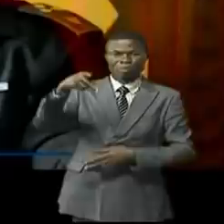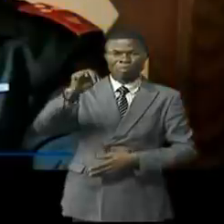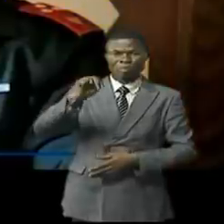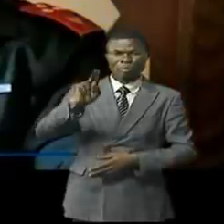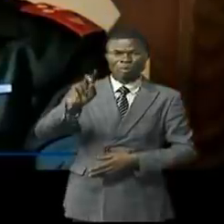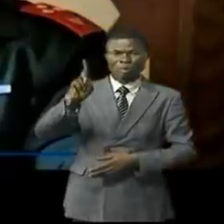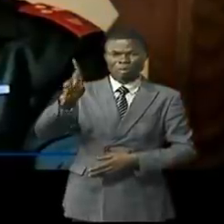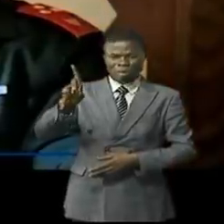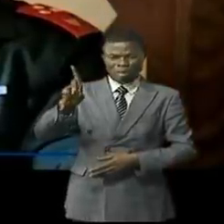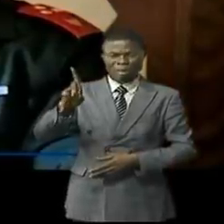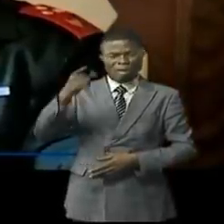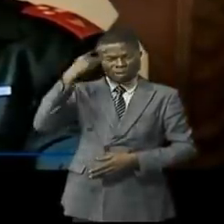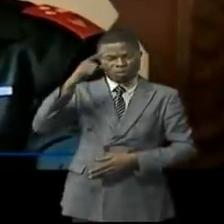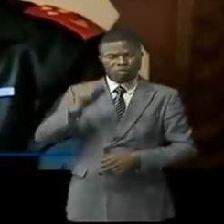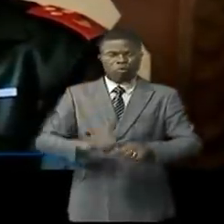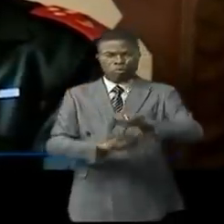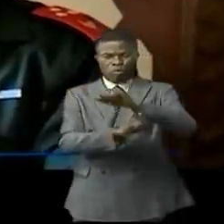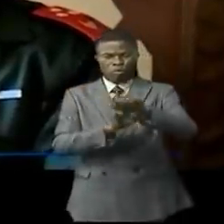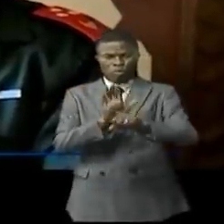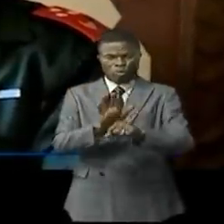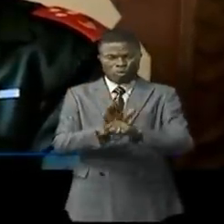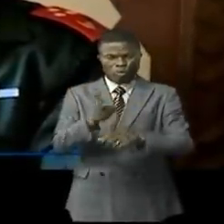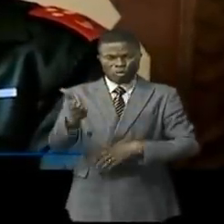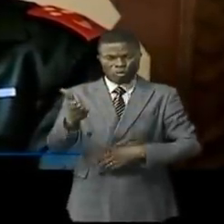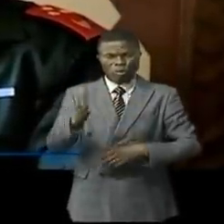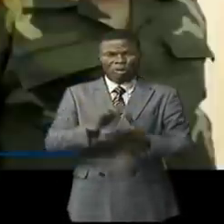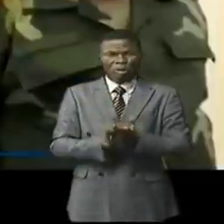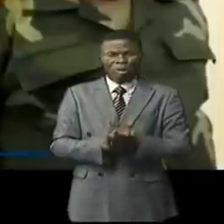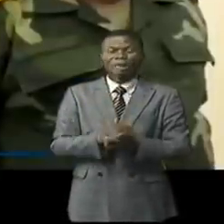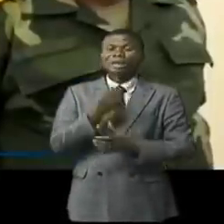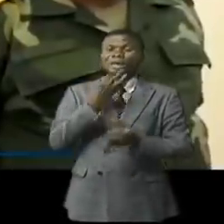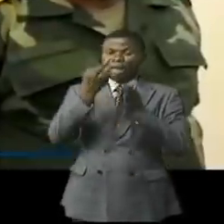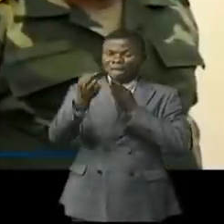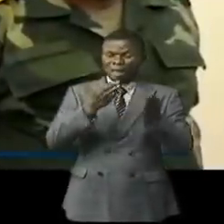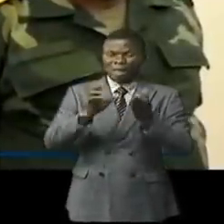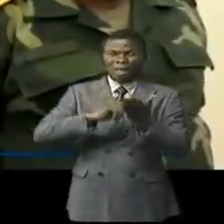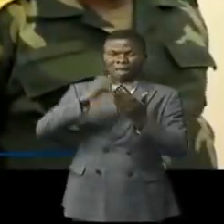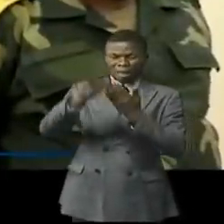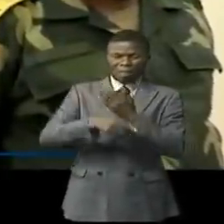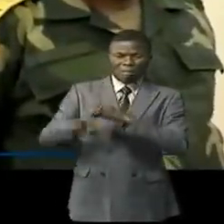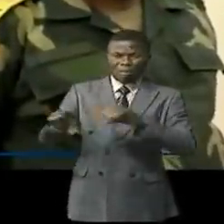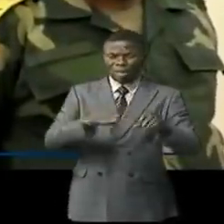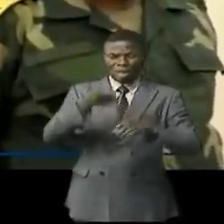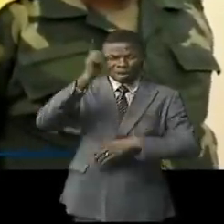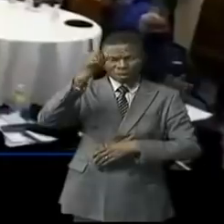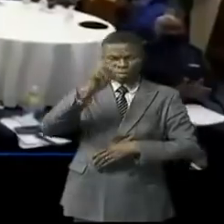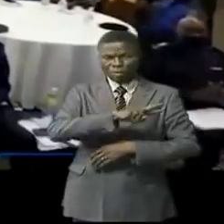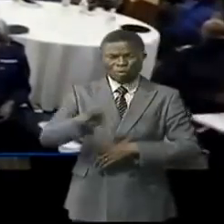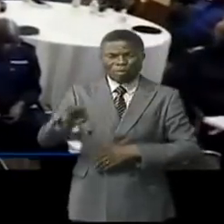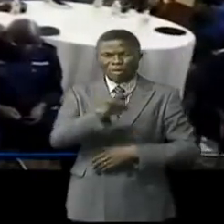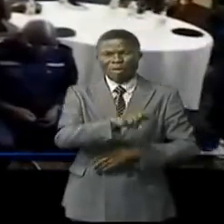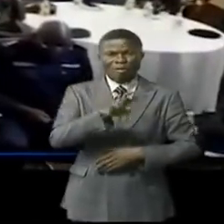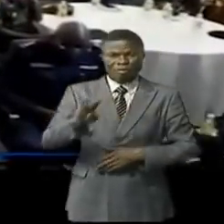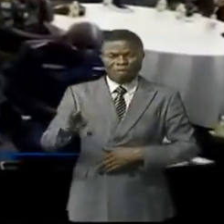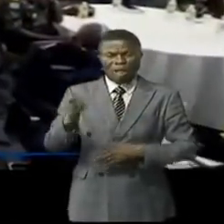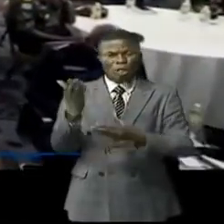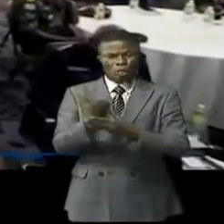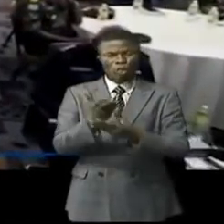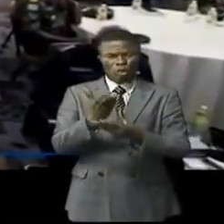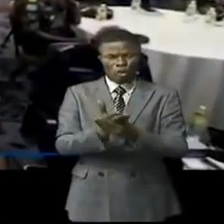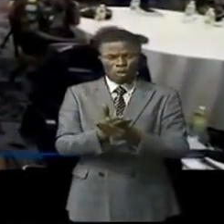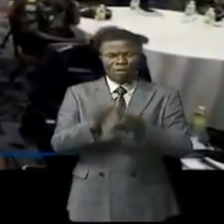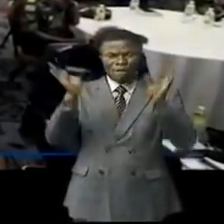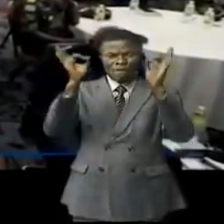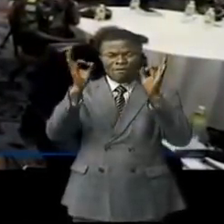accompagnement, le lieutenant-général Constant Dimakongba a indiqué que le plan d'action prioritaire 2022 est un document